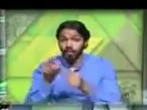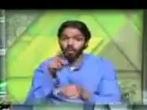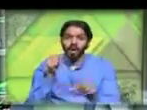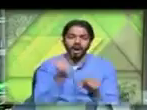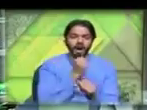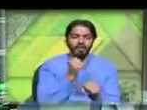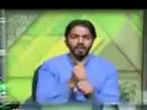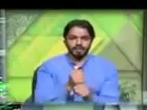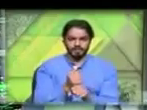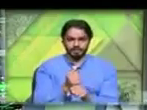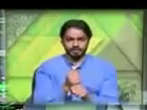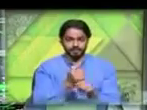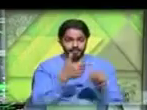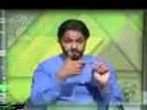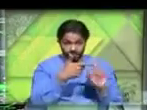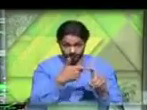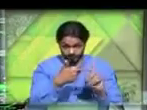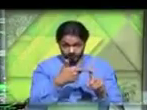ودعاة